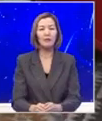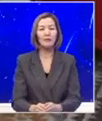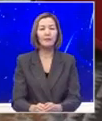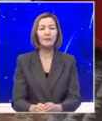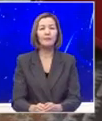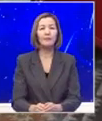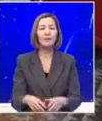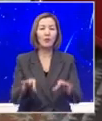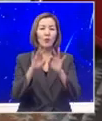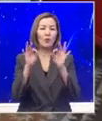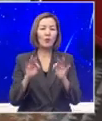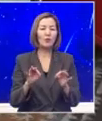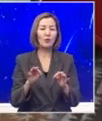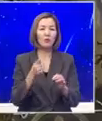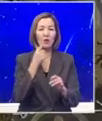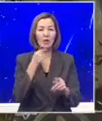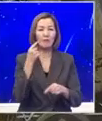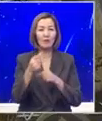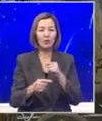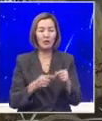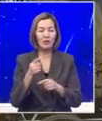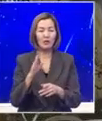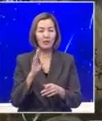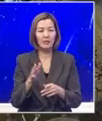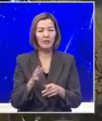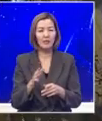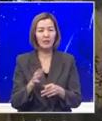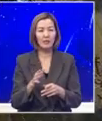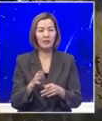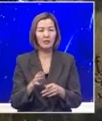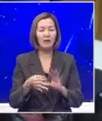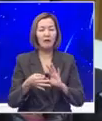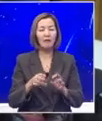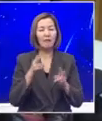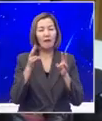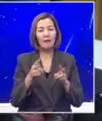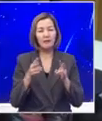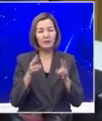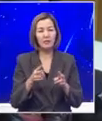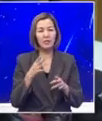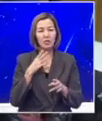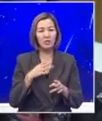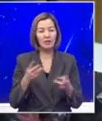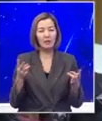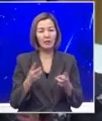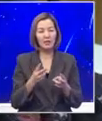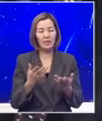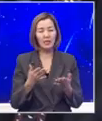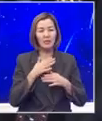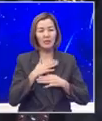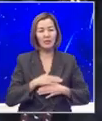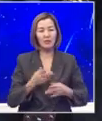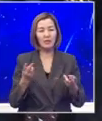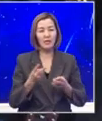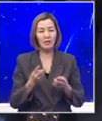Зергерлік қанмен келеді дегенмен бұл киелі өнердің аса ыждағаттылық пен нәзік сезімталдық шыдам мен орасан сабырсыз